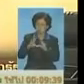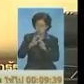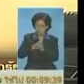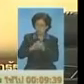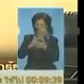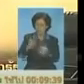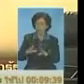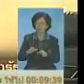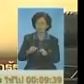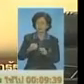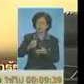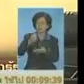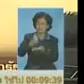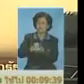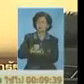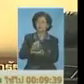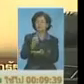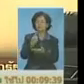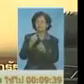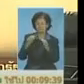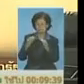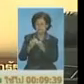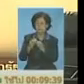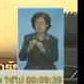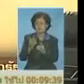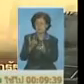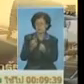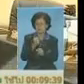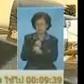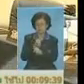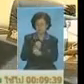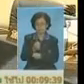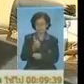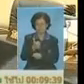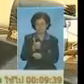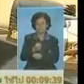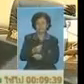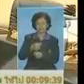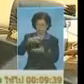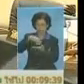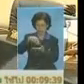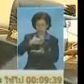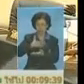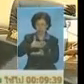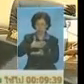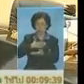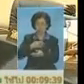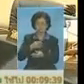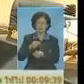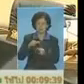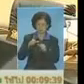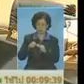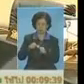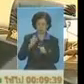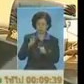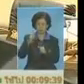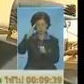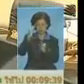เดียวก็ได้งานไปทำทำไมผมจะไม่รู้ก็เขาไล่ผมฟังผมอยู่ตำรวจ